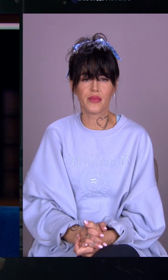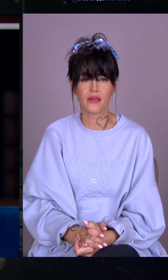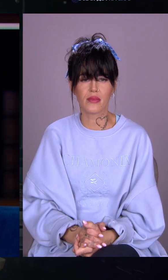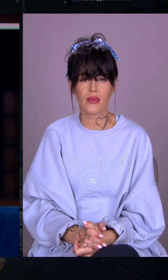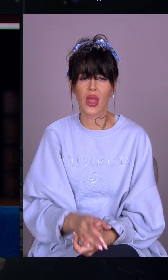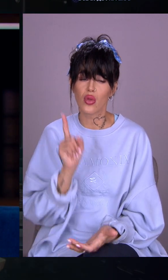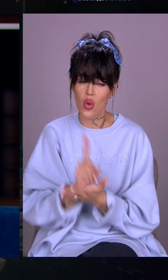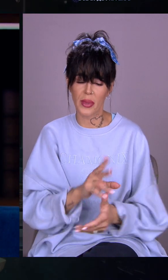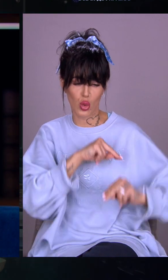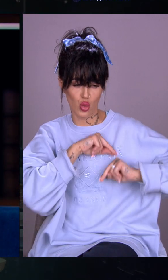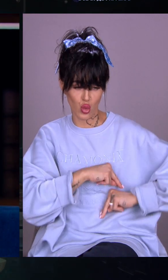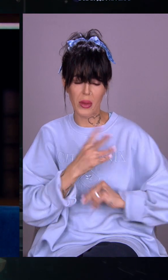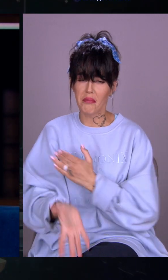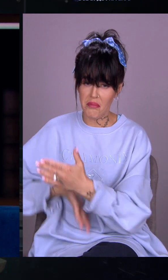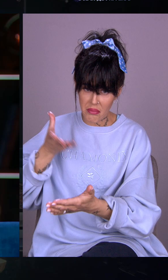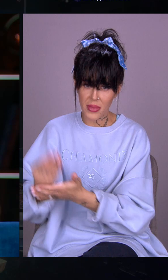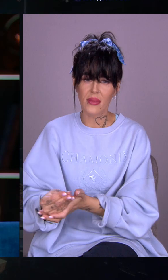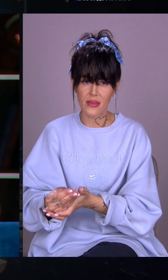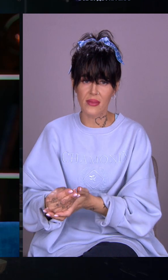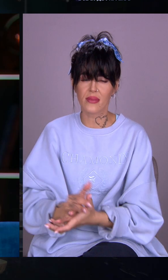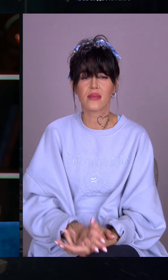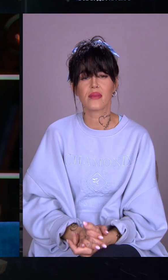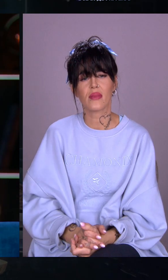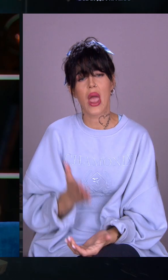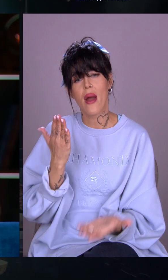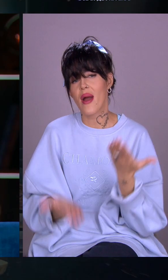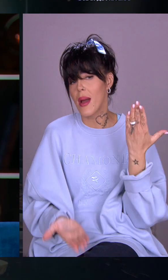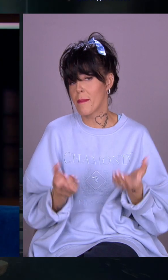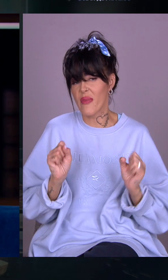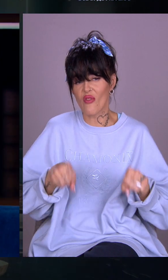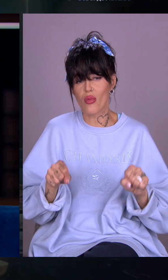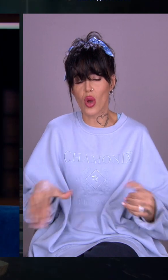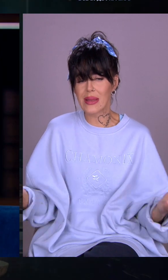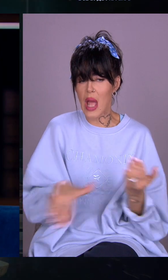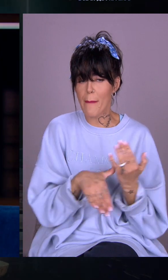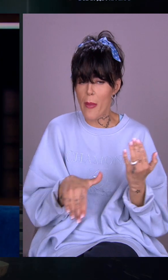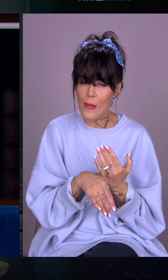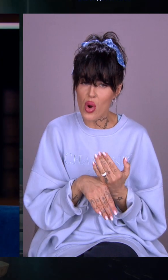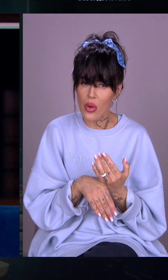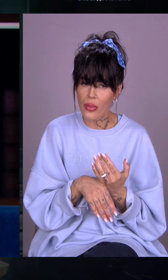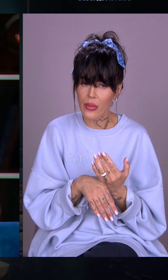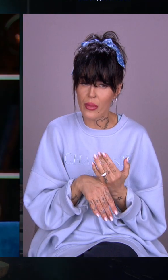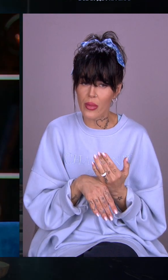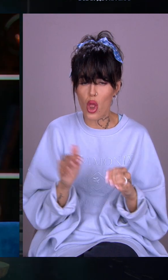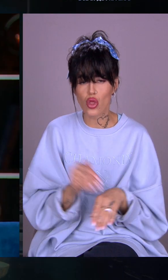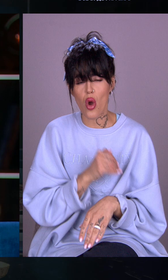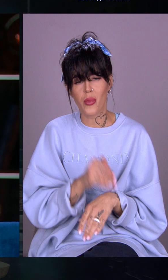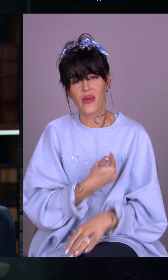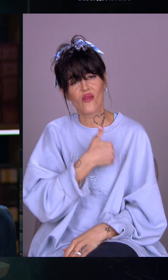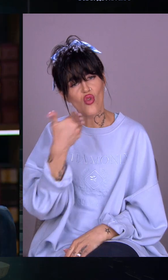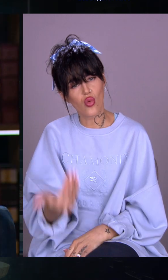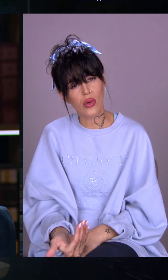Вона... Ну, але ж це може бути допомога, якщо це... Але це може бути допомога, так. Добровільна. Але треба все